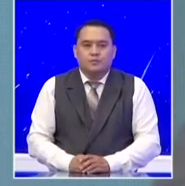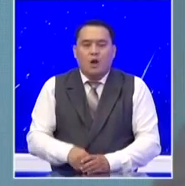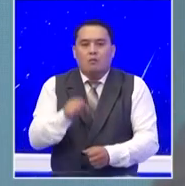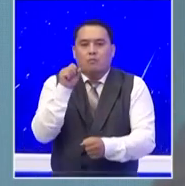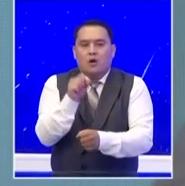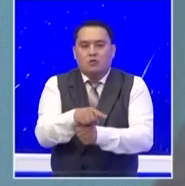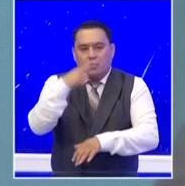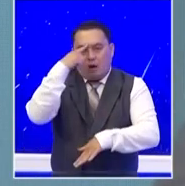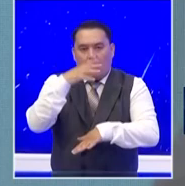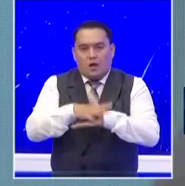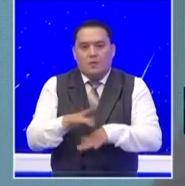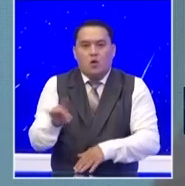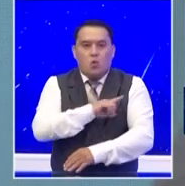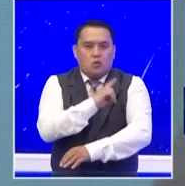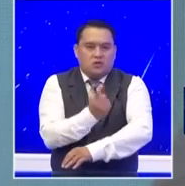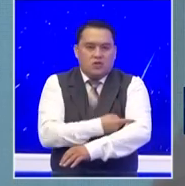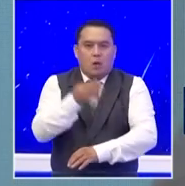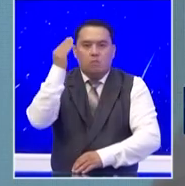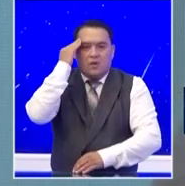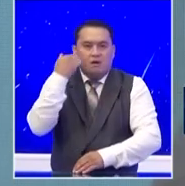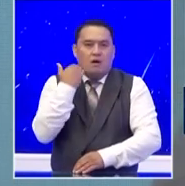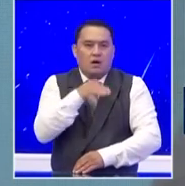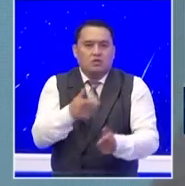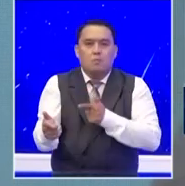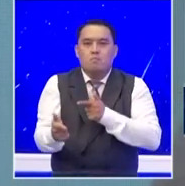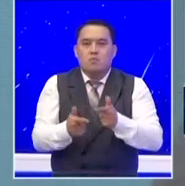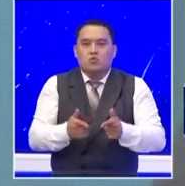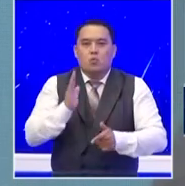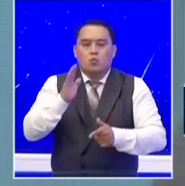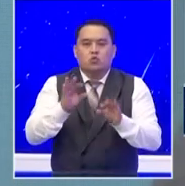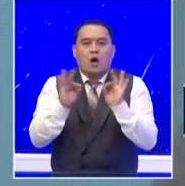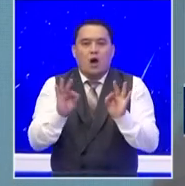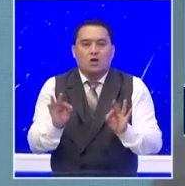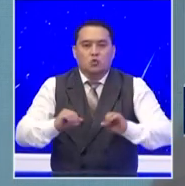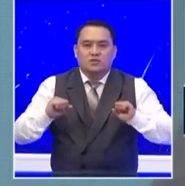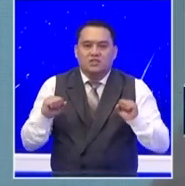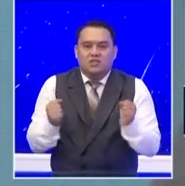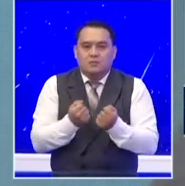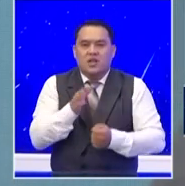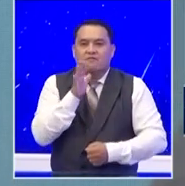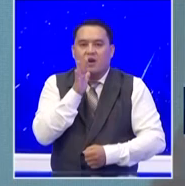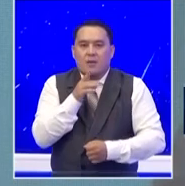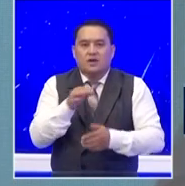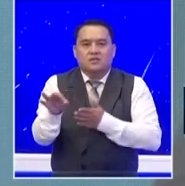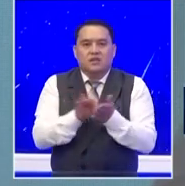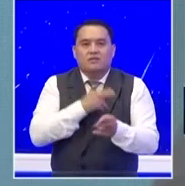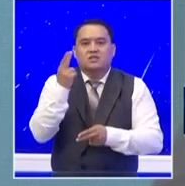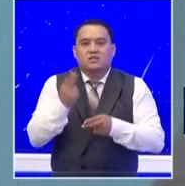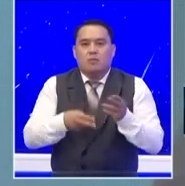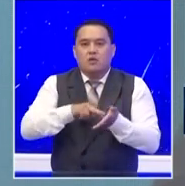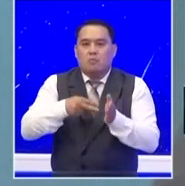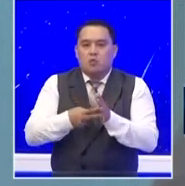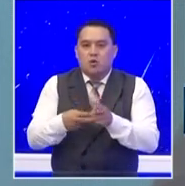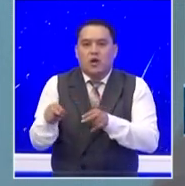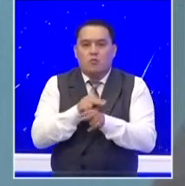Поручаю акиматам регионов усилить меры по качественной подготовке к предстоящему отопительному периоду, своевременно завершить все